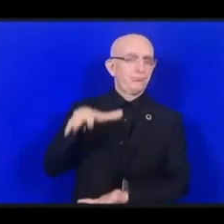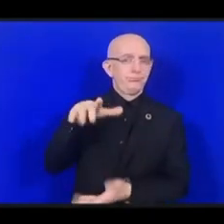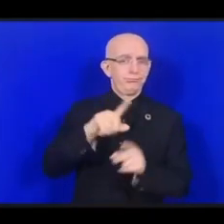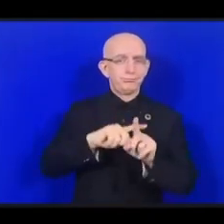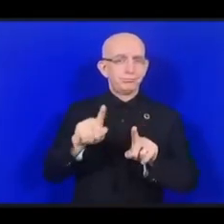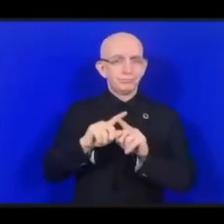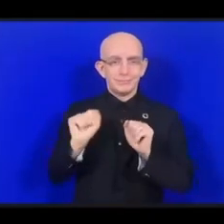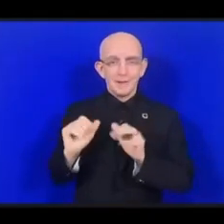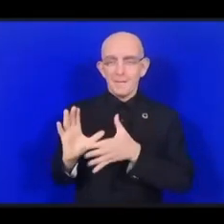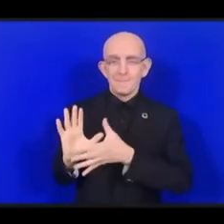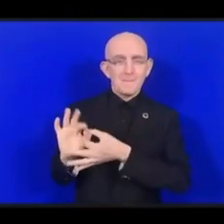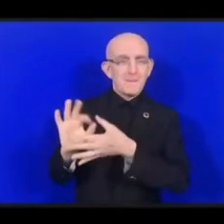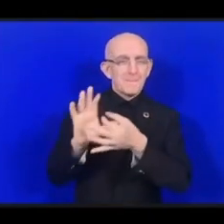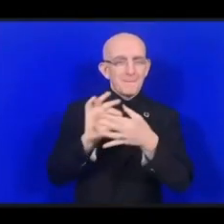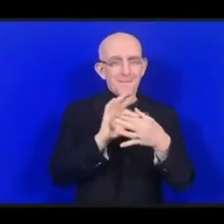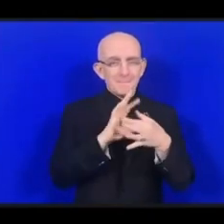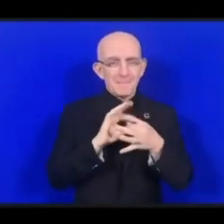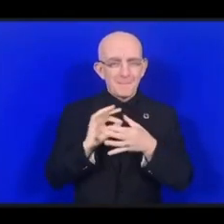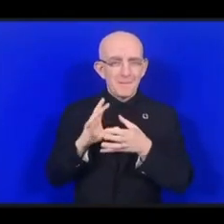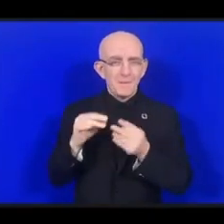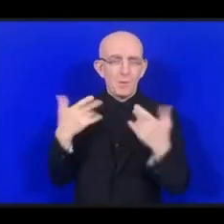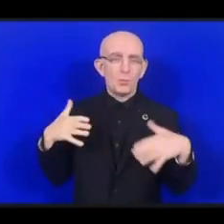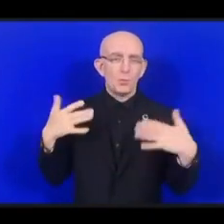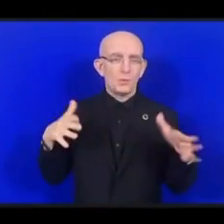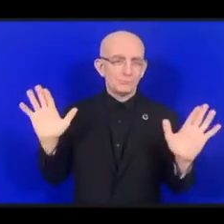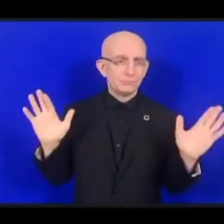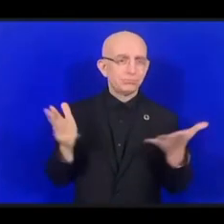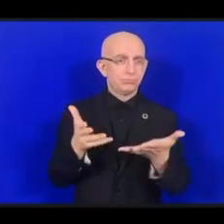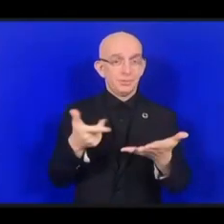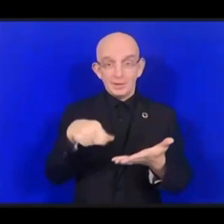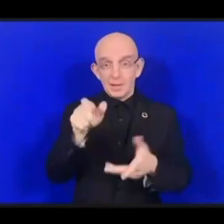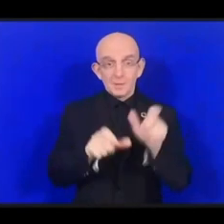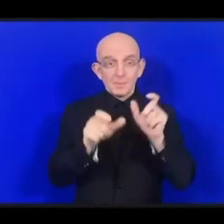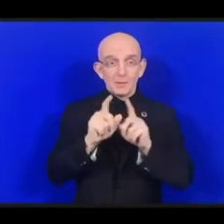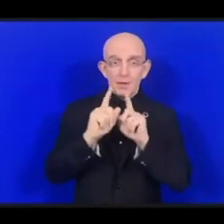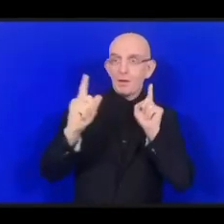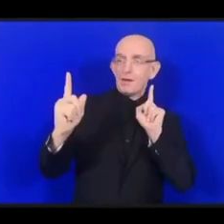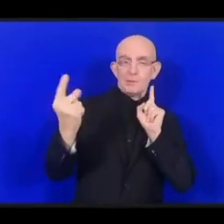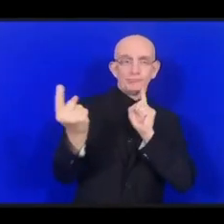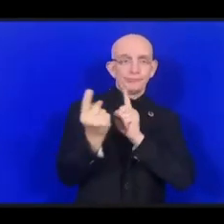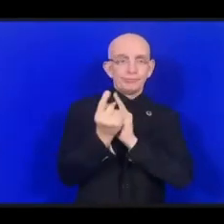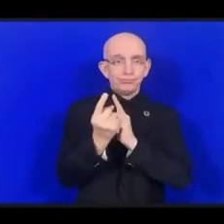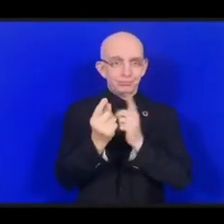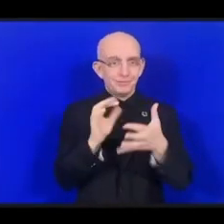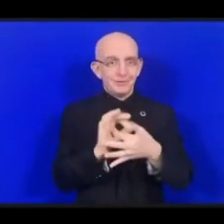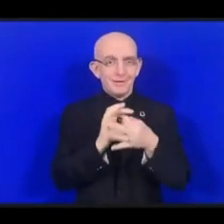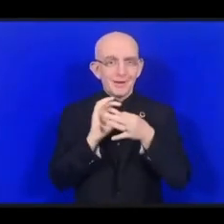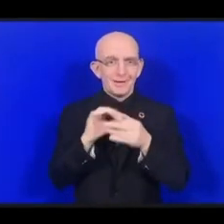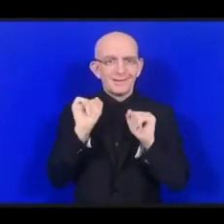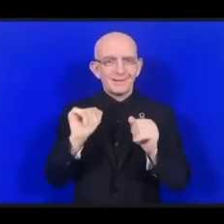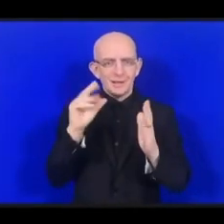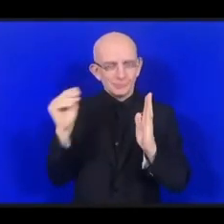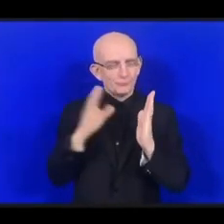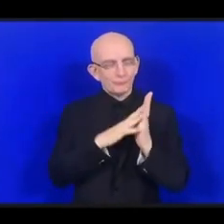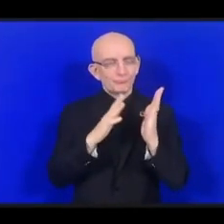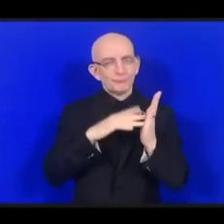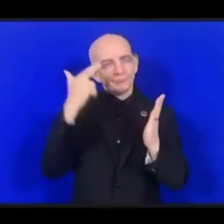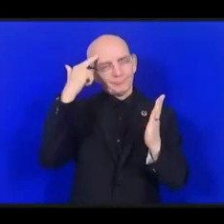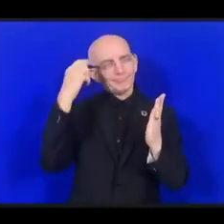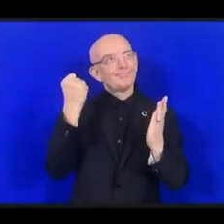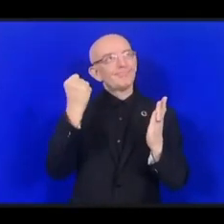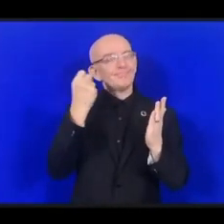المتناقضه المواضيع تولد تجارب لا تنسى ولكن ما الذي ينتظر الانترنت يمكن للانترنت ان تكون